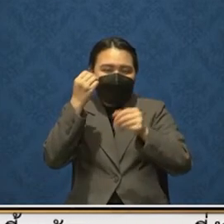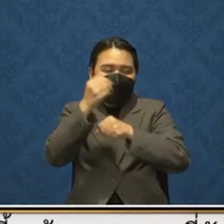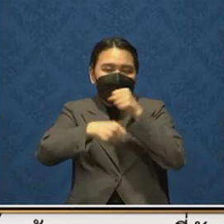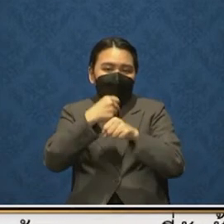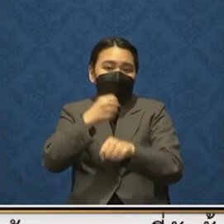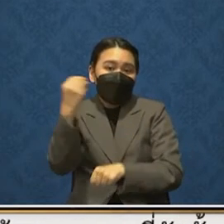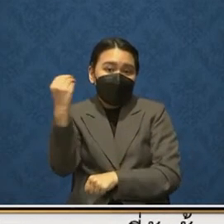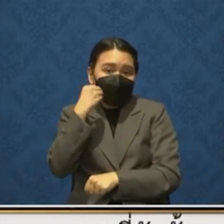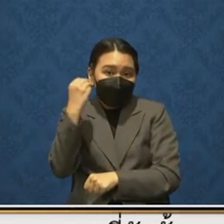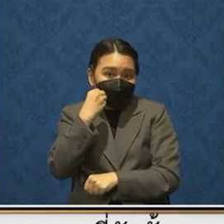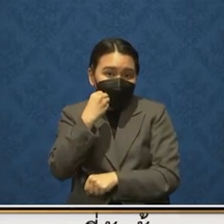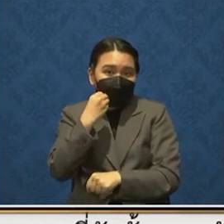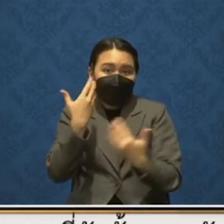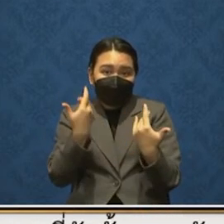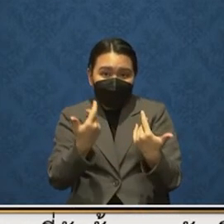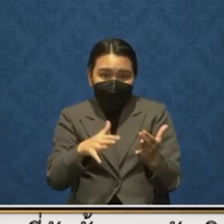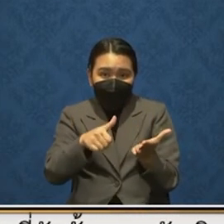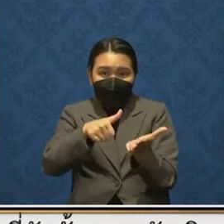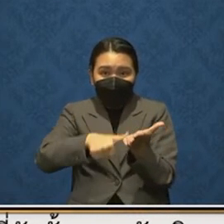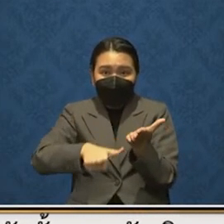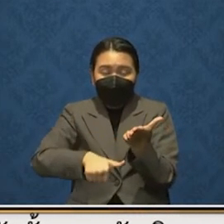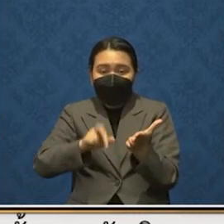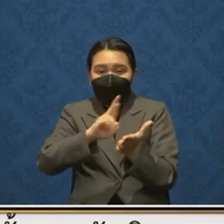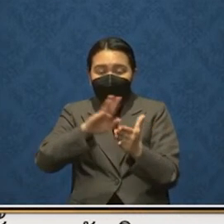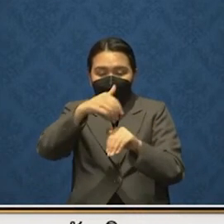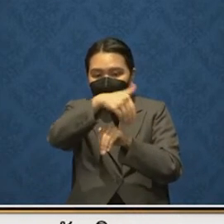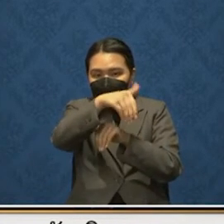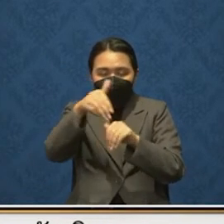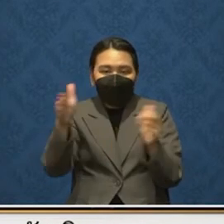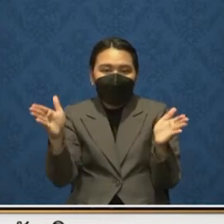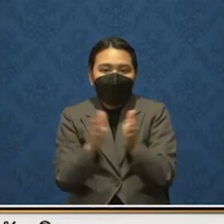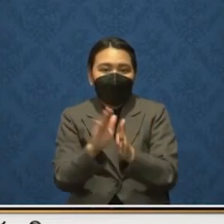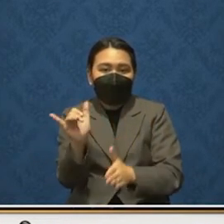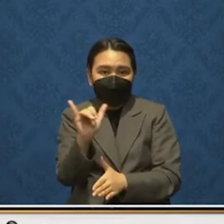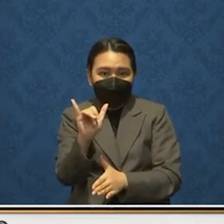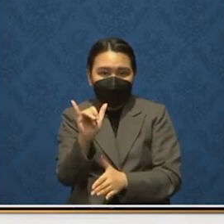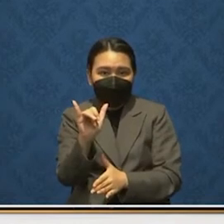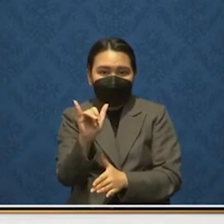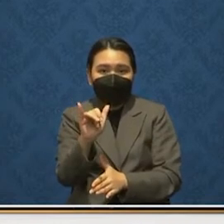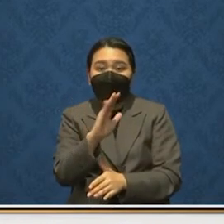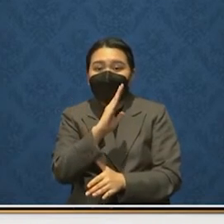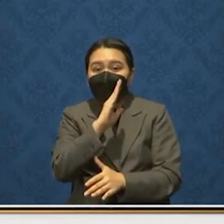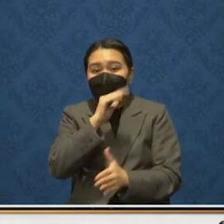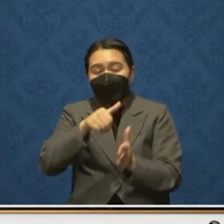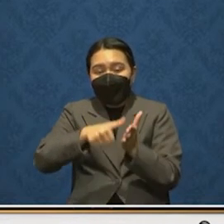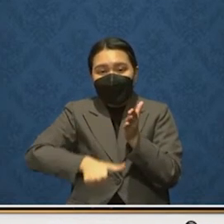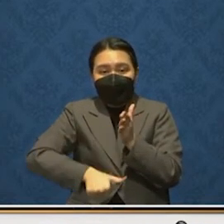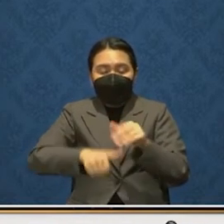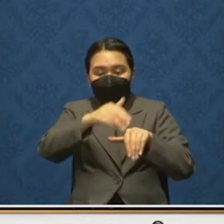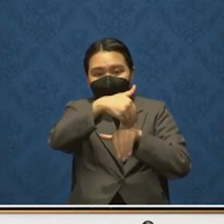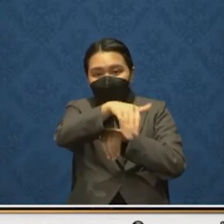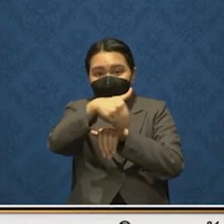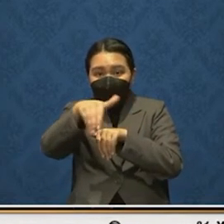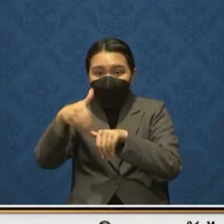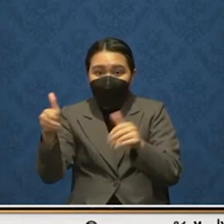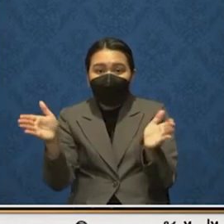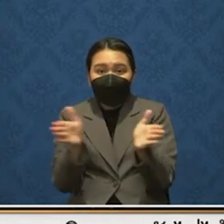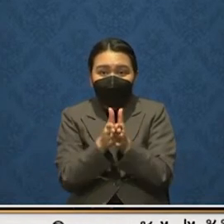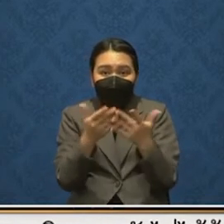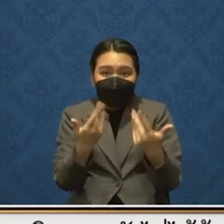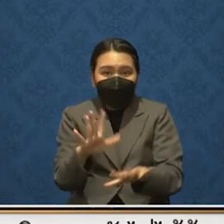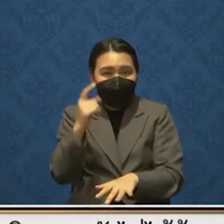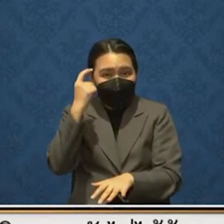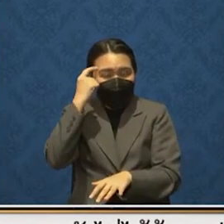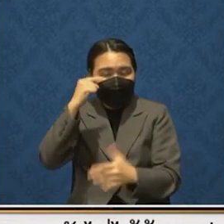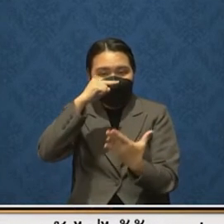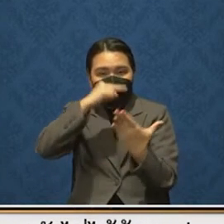อัี้ไม่รวมนี่นอกระบบนะครับซึ่มอยเป็ยำนวมากถ้าเรีมนี่นอกระบบอยู่ด้วยนะครับประเทศไ